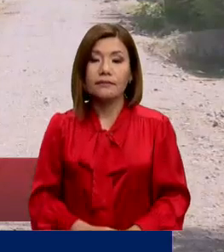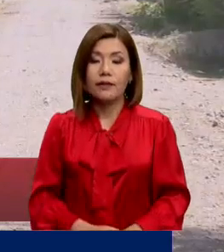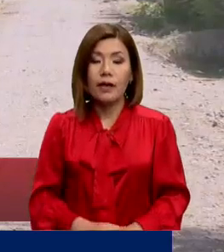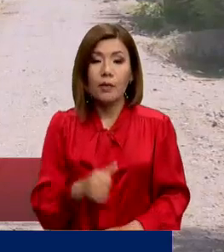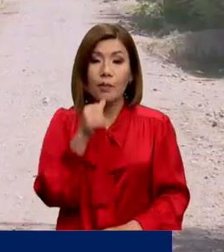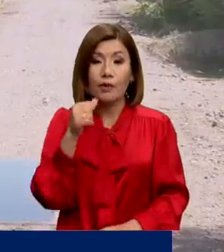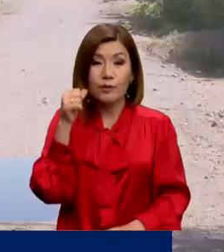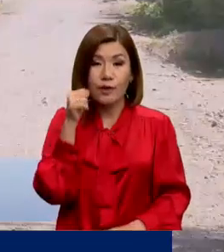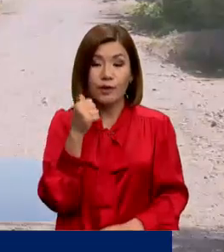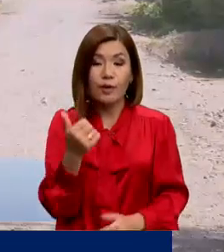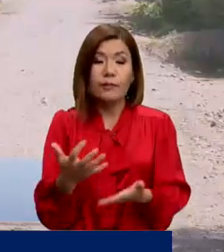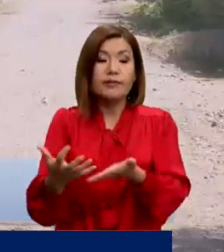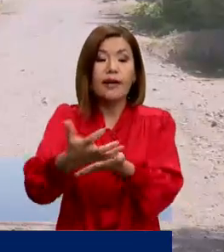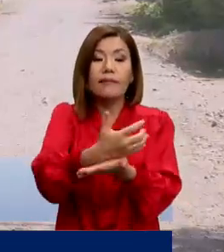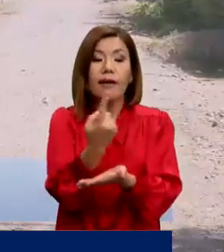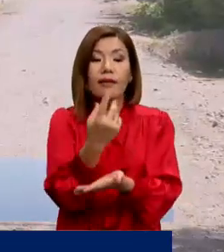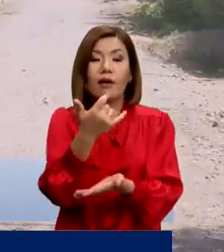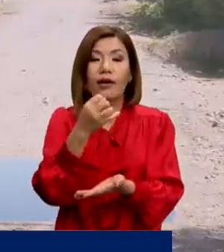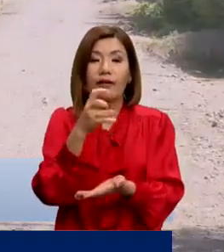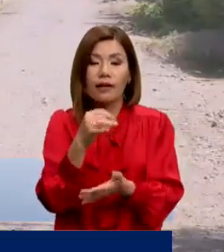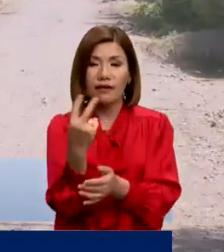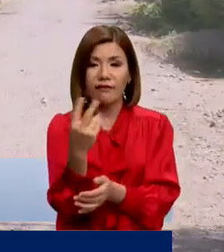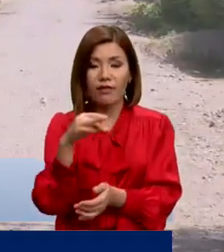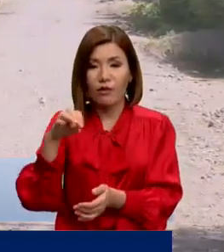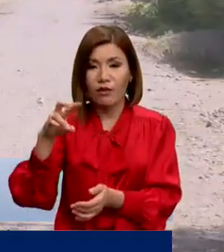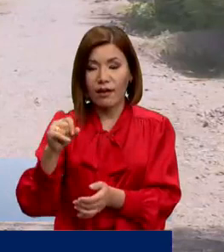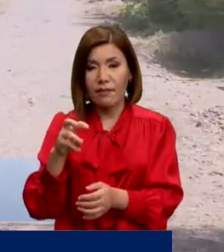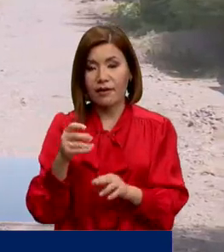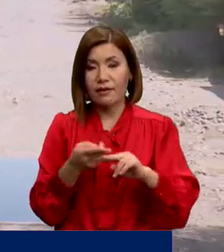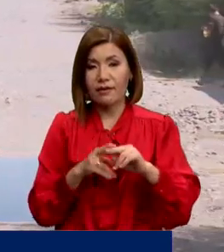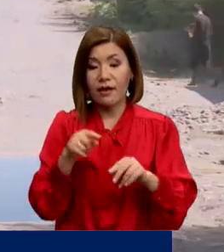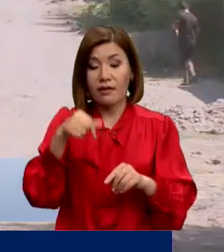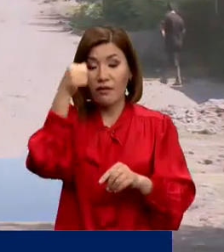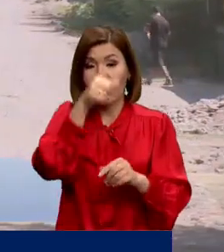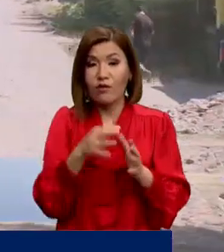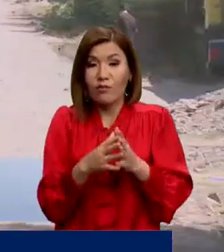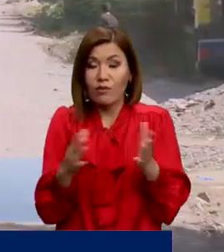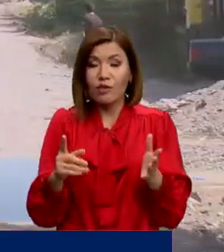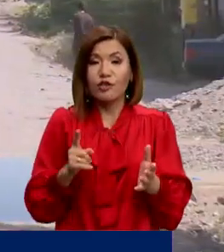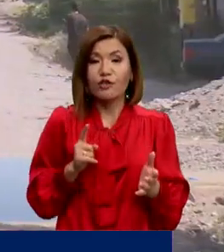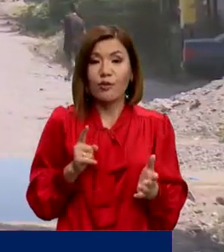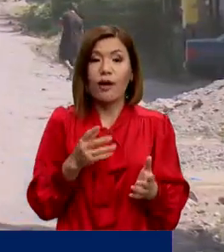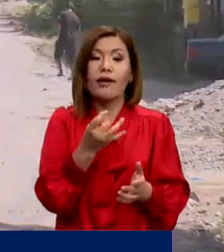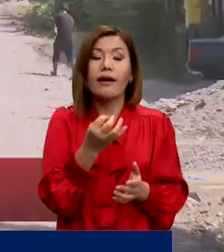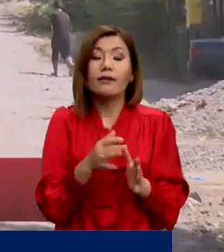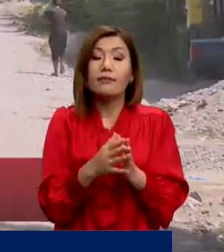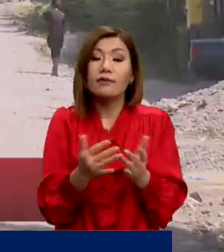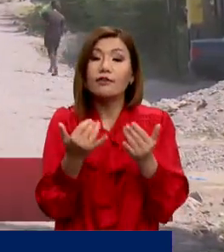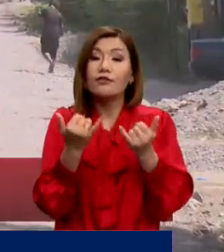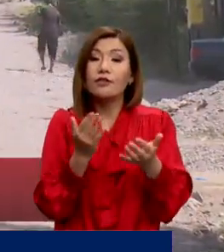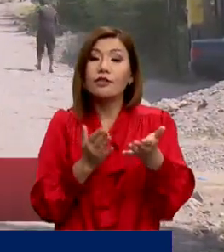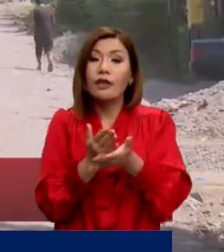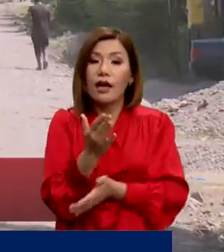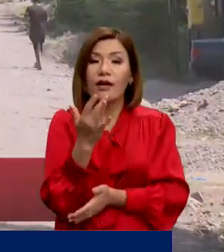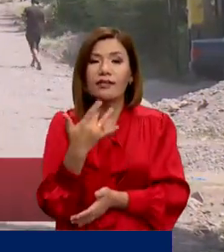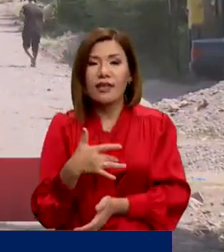В прошлом году у нас собрали с 1 гектара 2 тонны малины. В этом году ждем урожай побольше. Ягоду в основном сейчас направляем